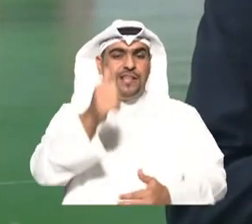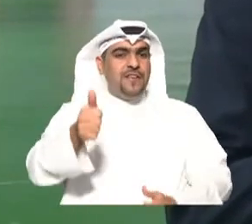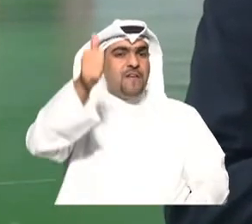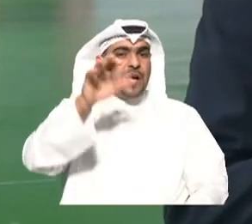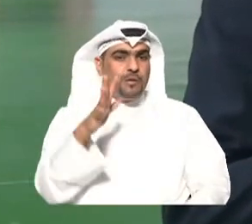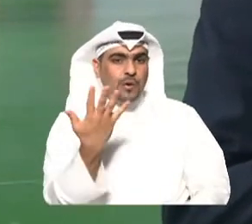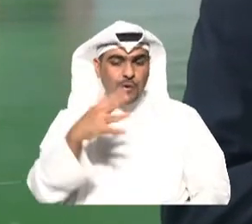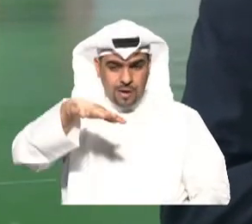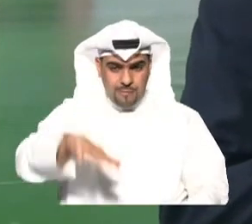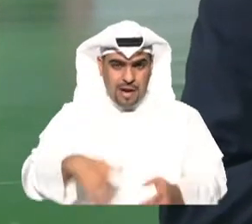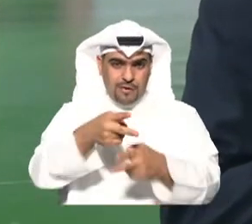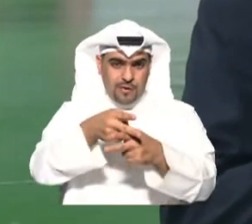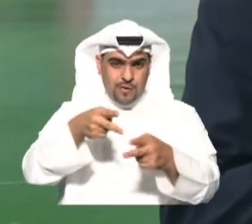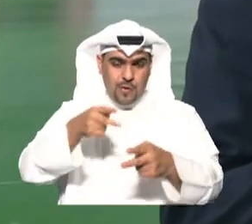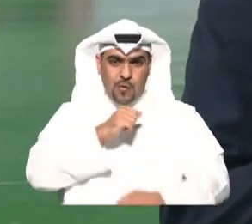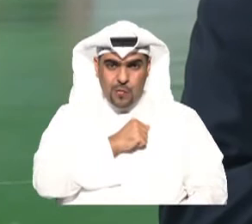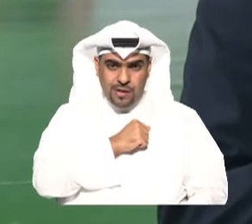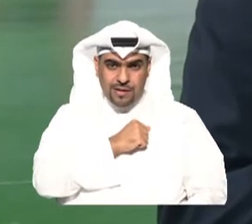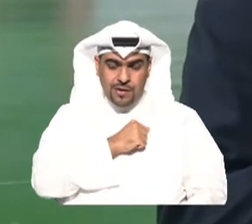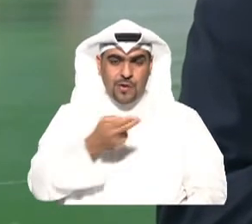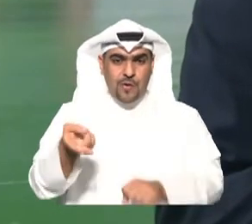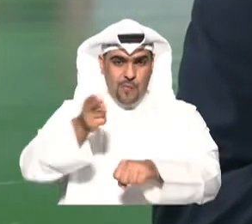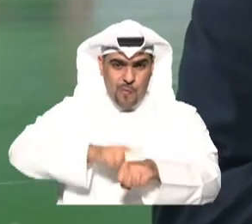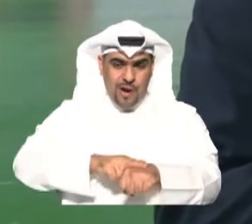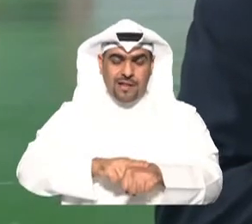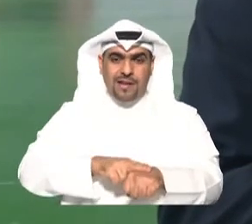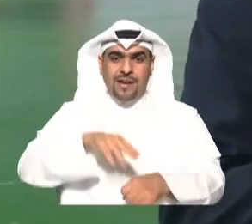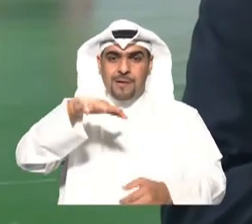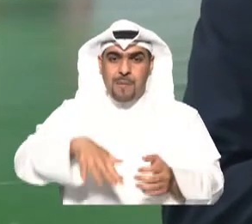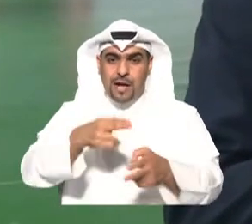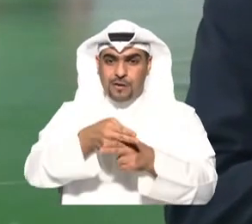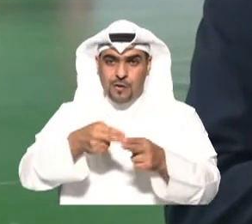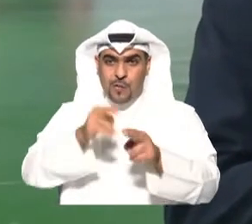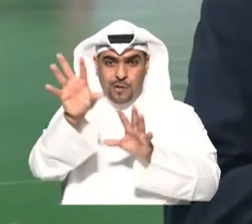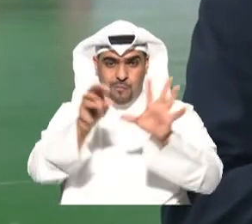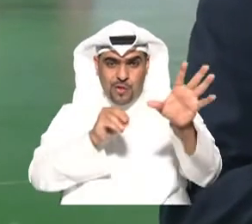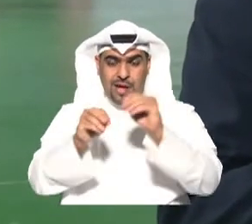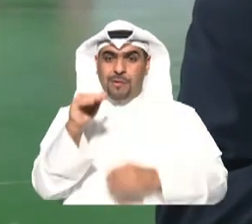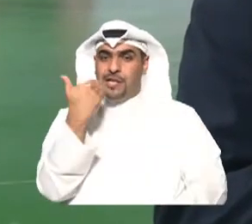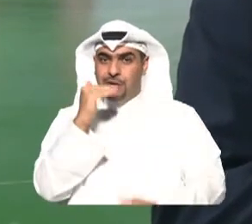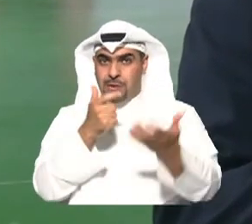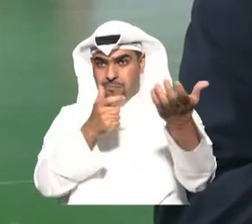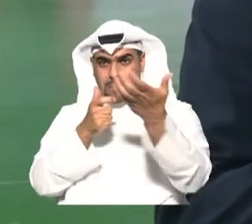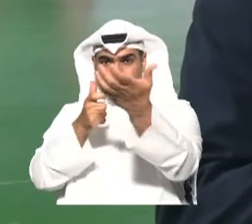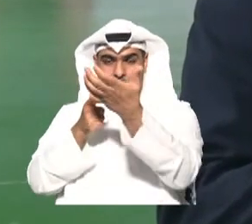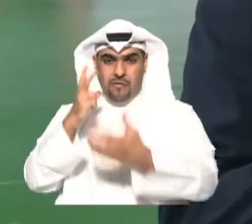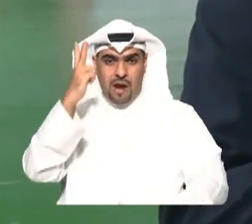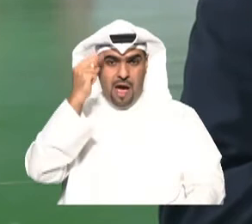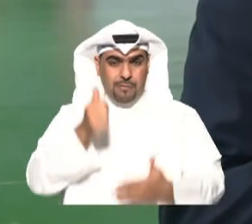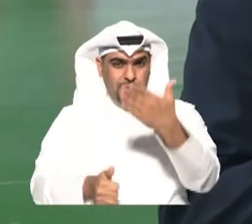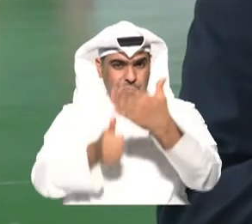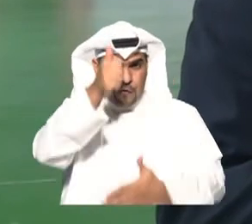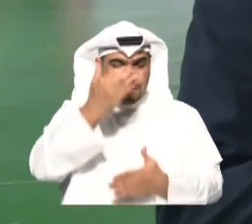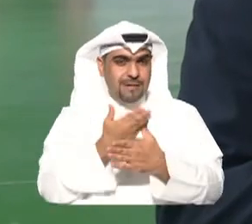منافسات التراب مختلط، ويتطلع أزرق الرماية إلى خطف بطاقة تأهل جديدة في منافسات